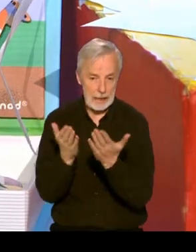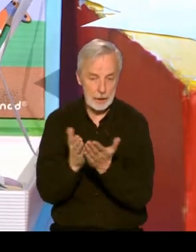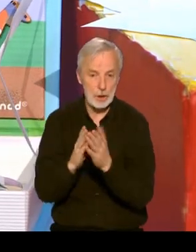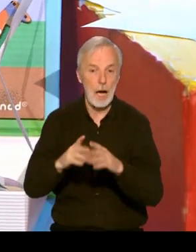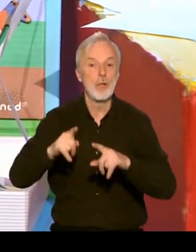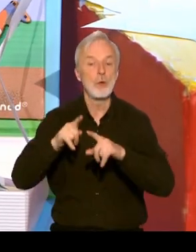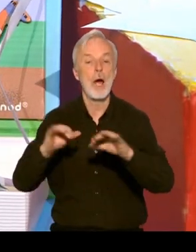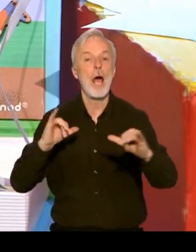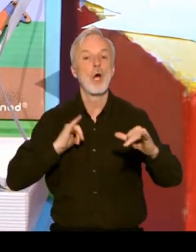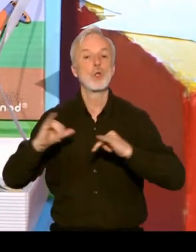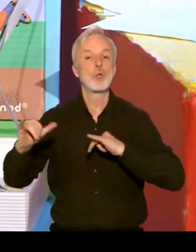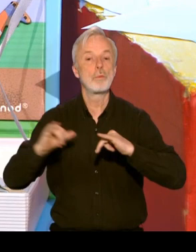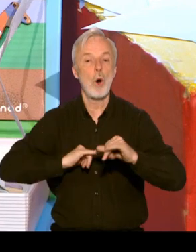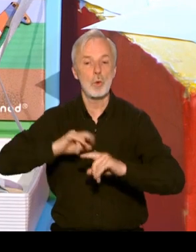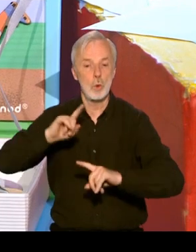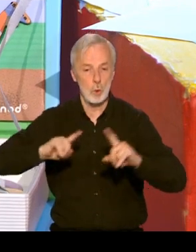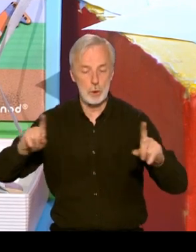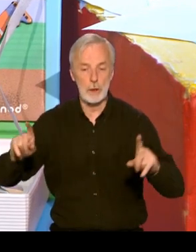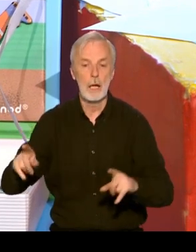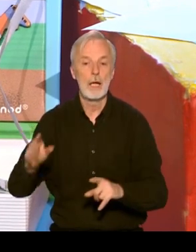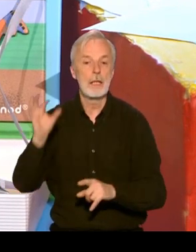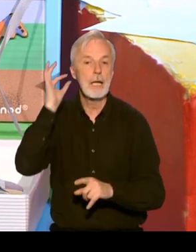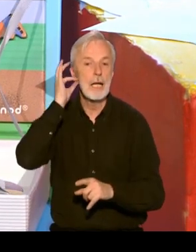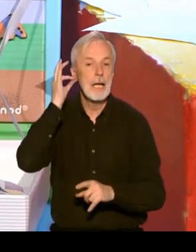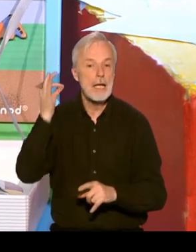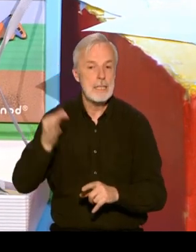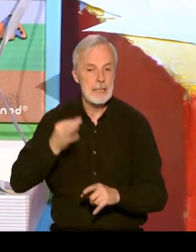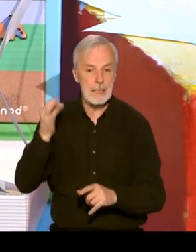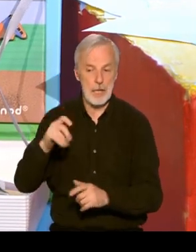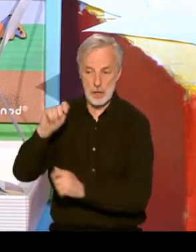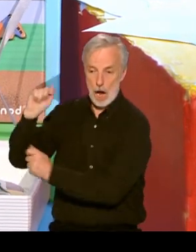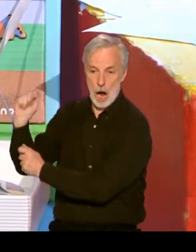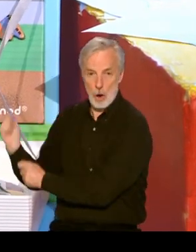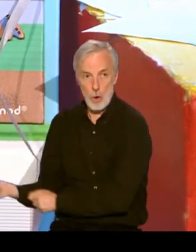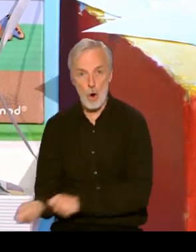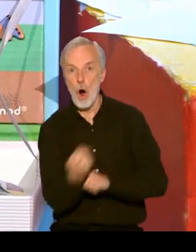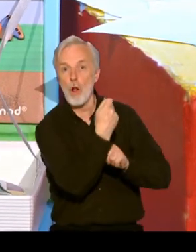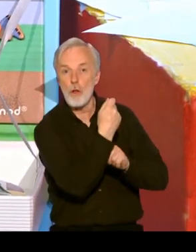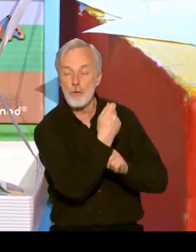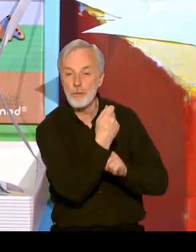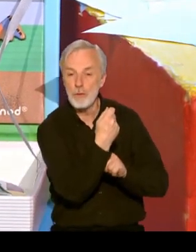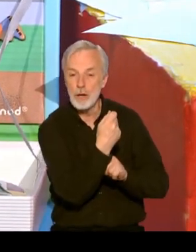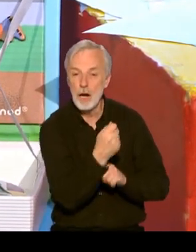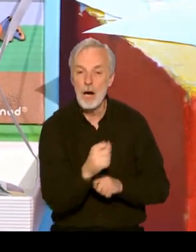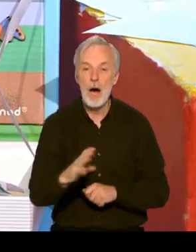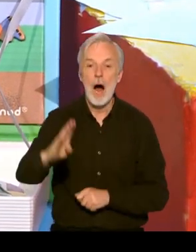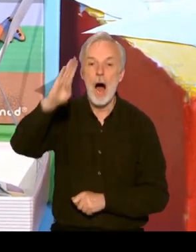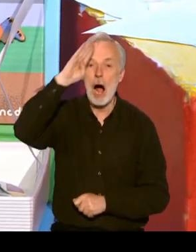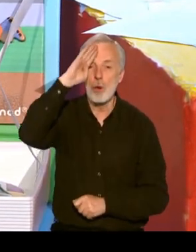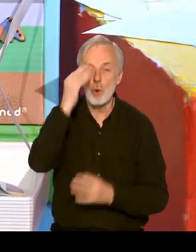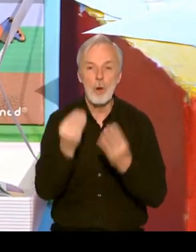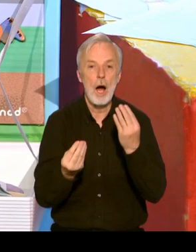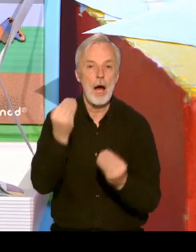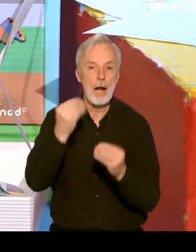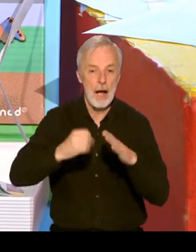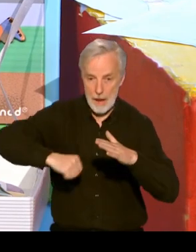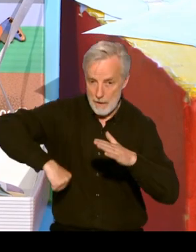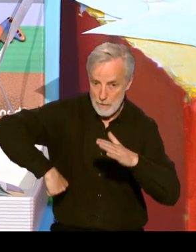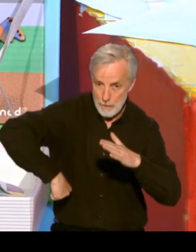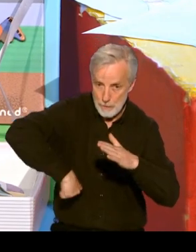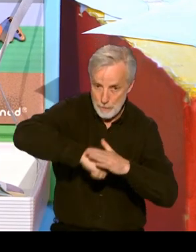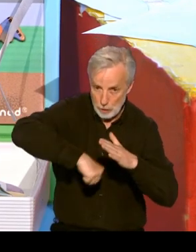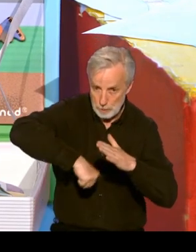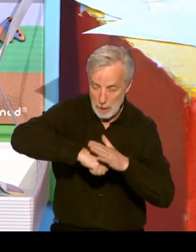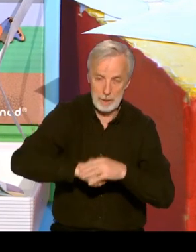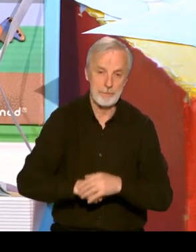sportovců. Podívej se tady, slečna hraje golf. Je, a tak to je fanfárovské. No a tady je fotbalista a tím chtěl